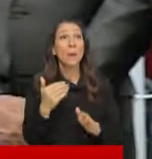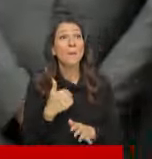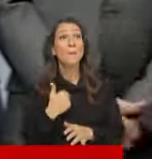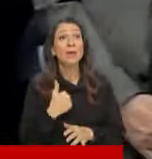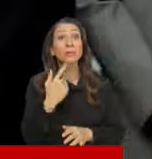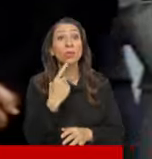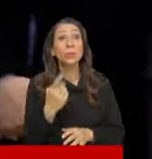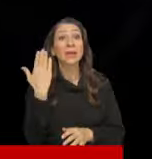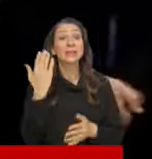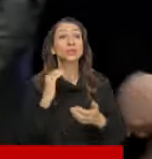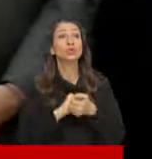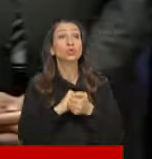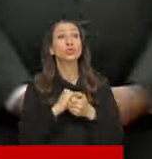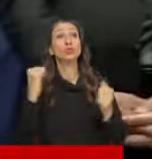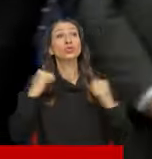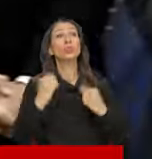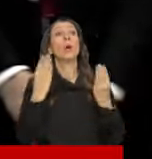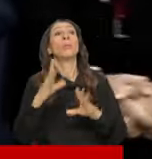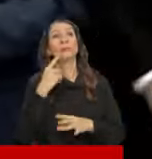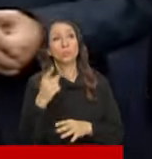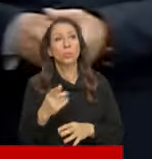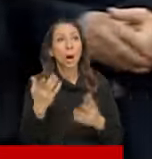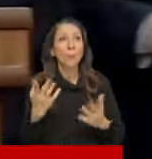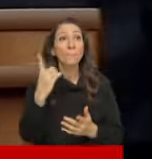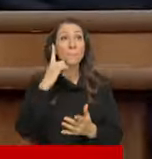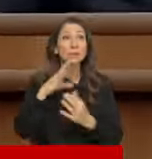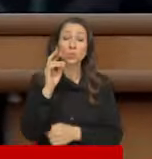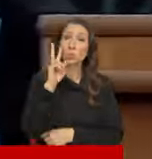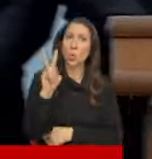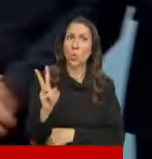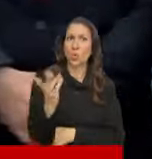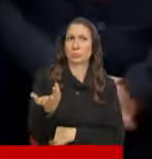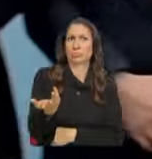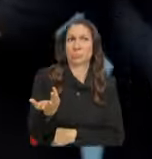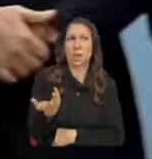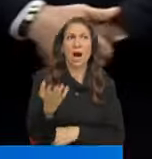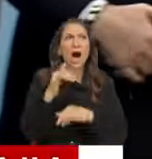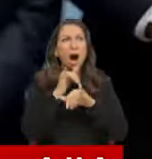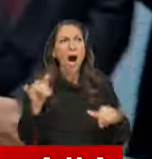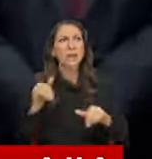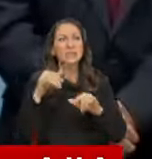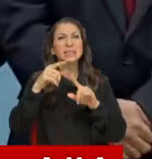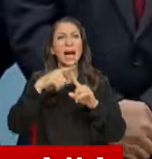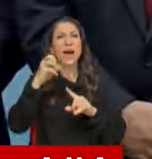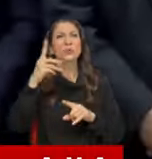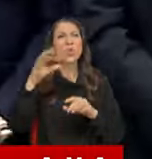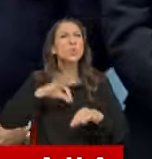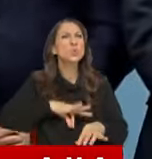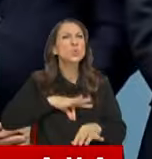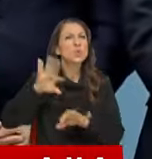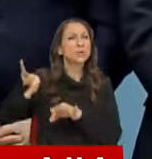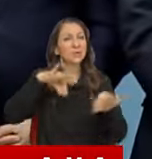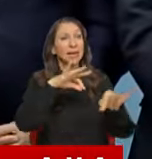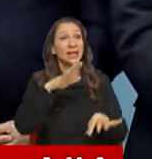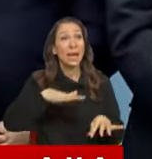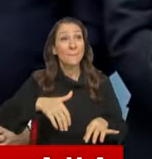diyorum ki Eski Dosttan Düşman Olmaz ama birisini görüyorum ki aynı huyları genel